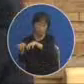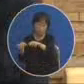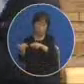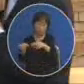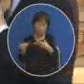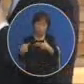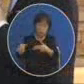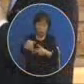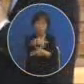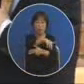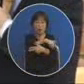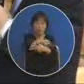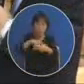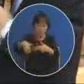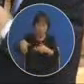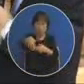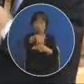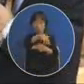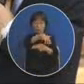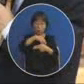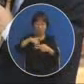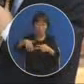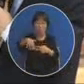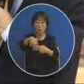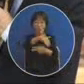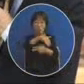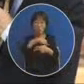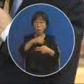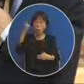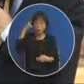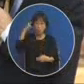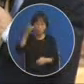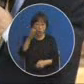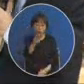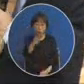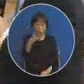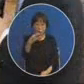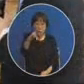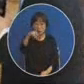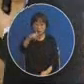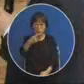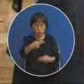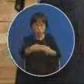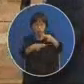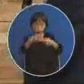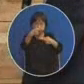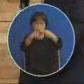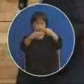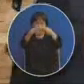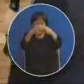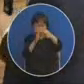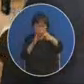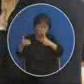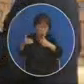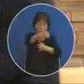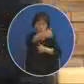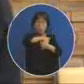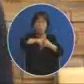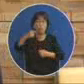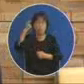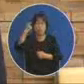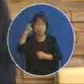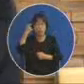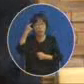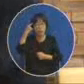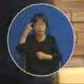도는데 왜 여리고로 이 하나님이 돌아라고 합니까? And why is it that they're carrying the Ark of the Covenant and God commands them to go around the walls of Jericho? 그냥 뭐